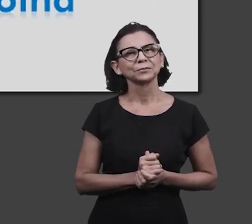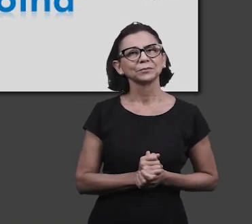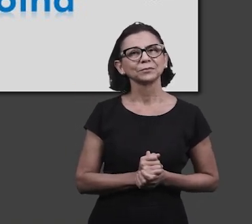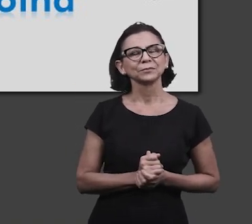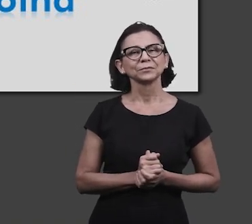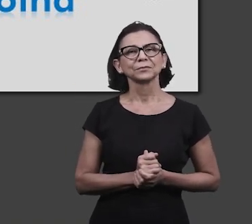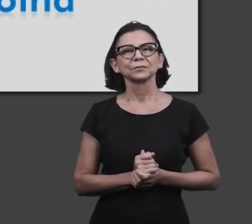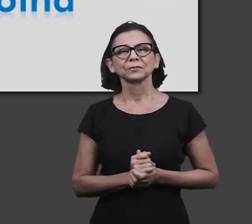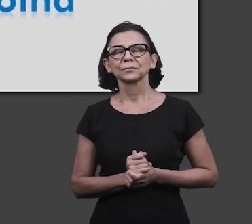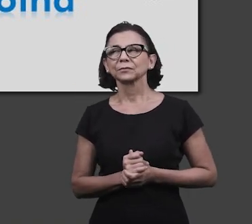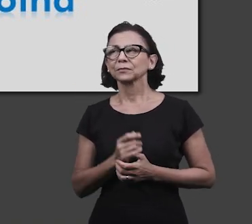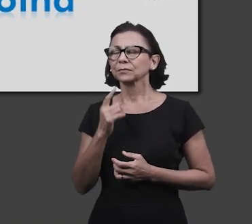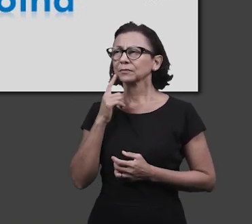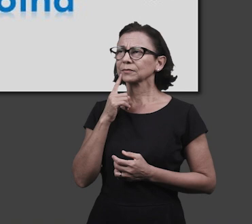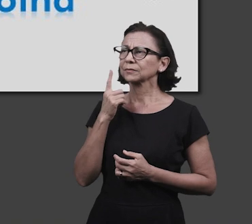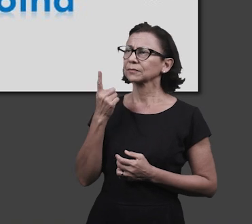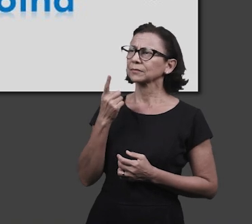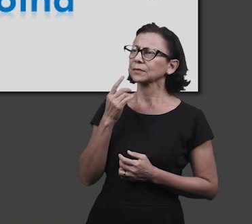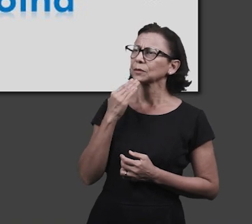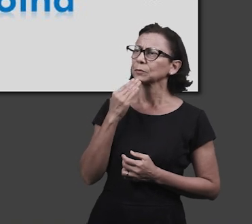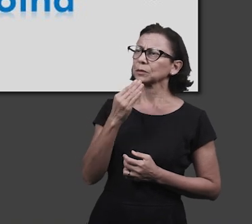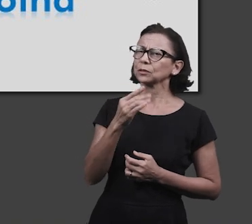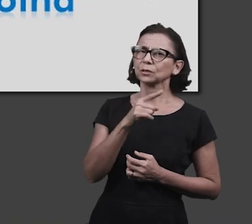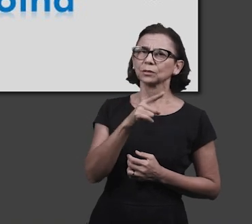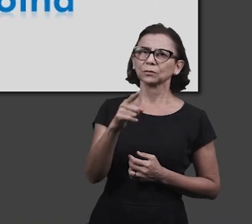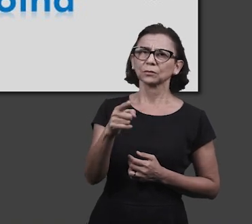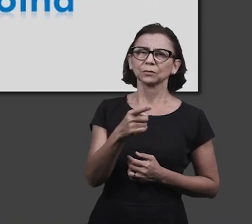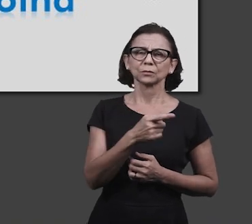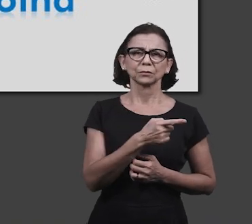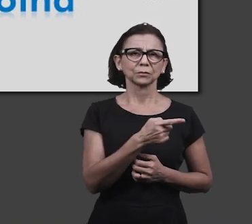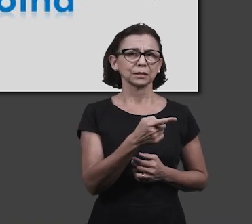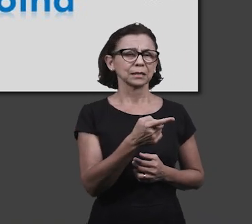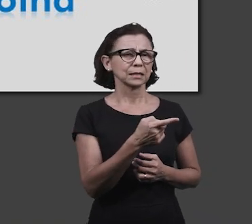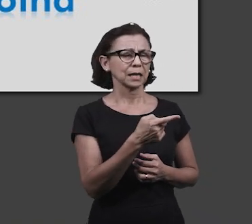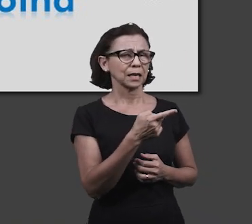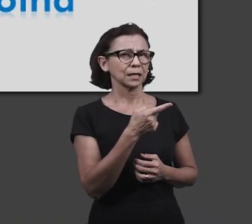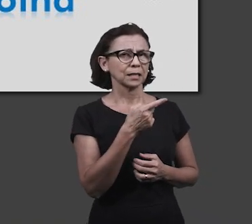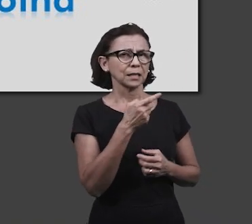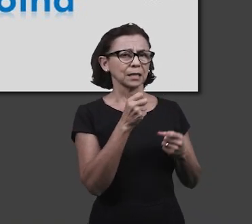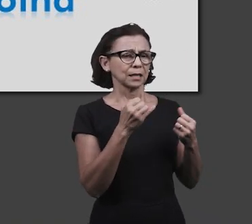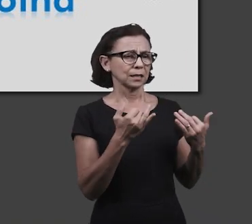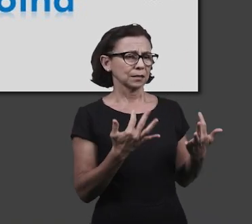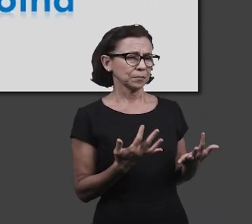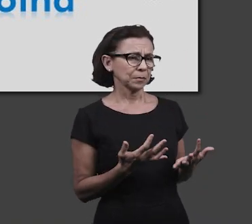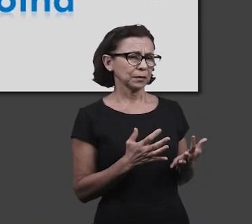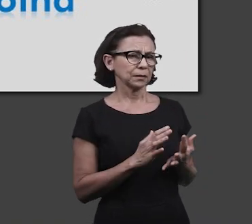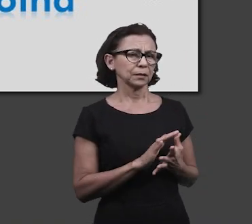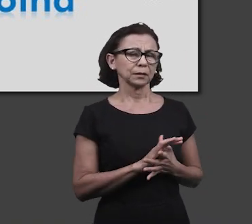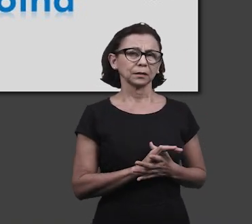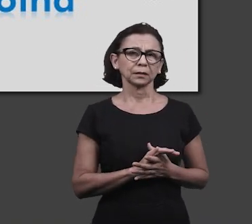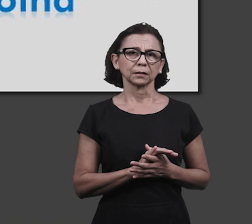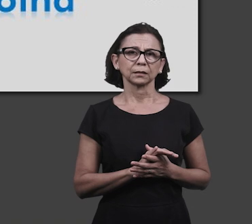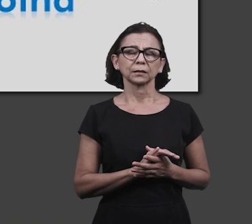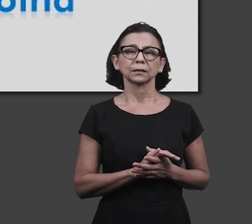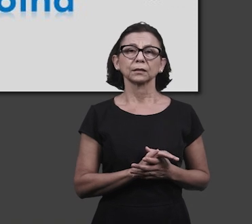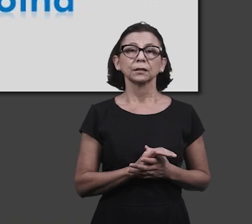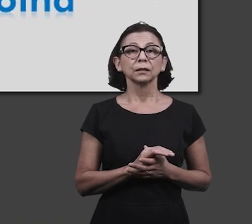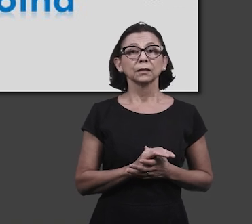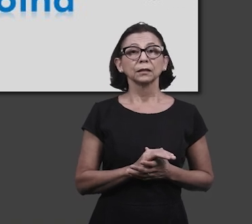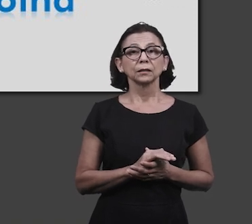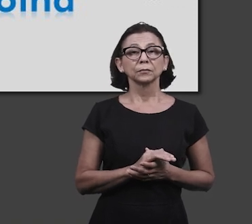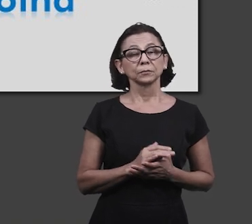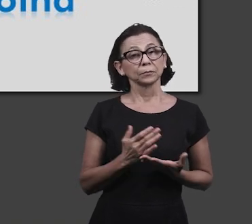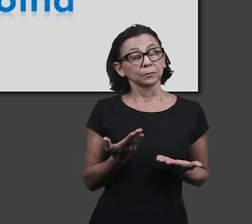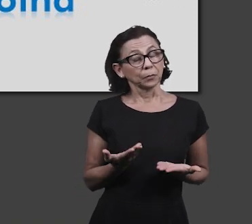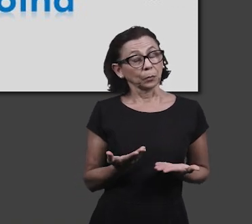processus de salut dans la vie de l'homme. Une fois ce volet ici, je vais vous demander que vous puissiez commenter et ce